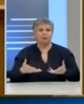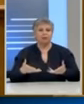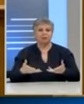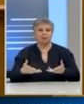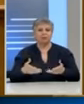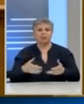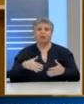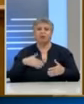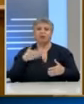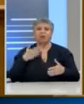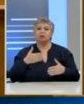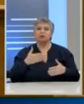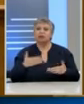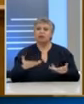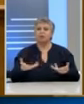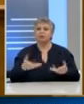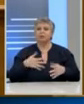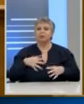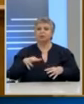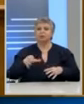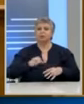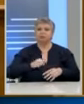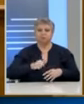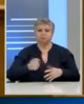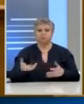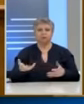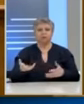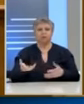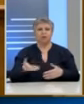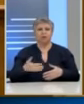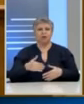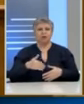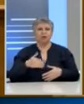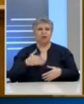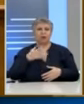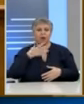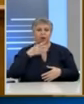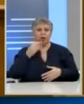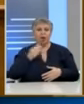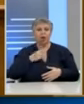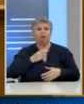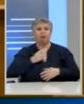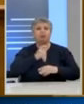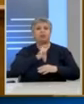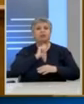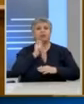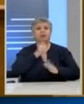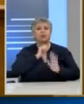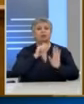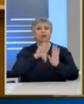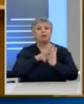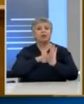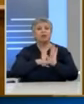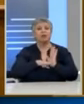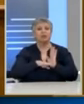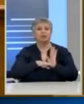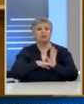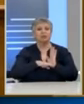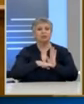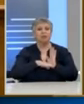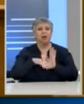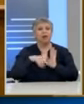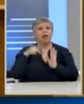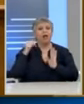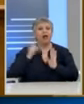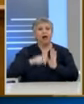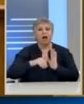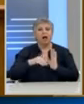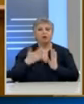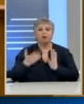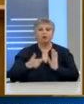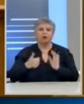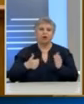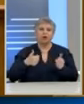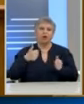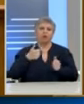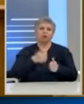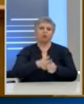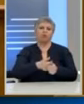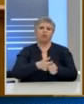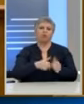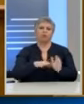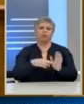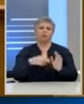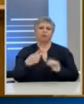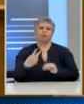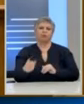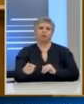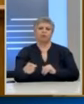σκόνταυτε στη διστακτικότητα του πολιτικού συστήματος. Τα κάνατε αυτά γιατί αποτελούσαν το πρόγραμμά σας. Γιατί γι'